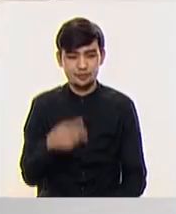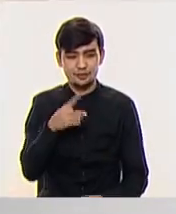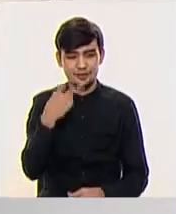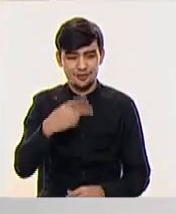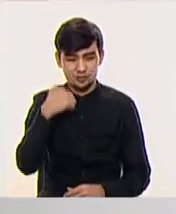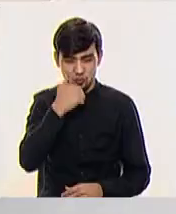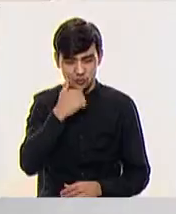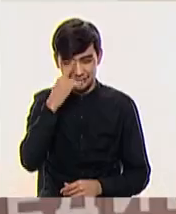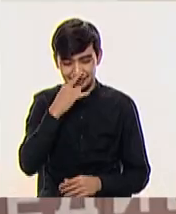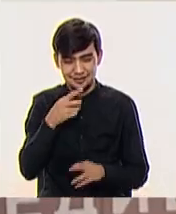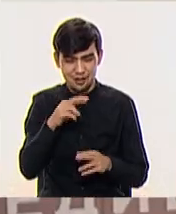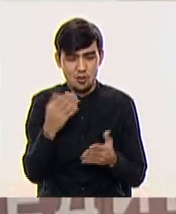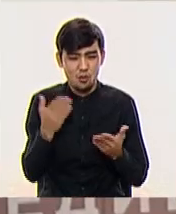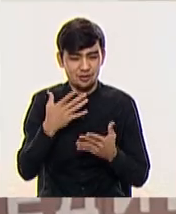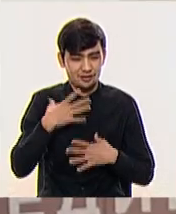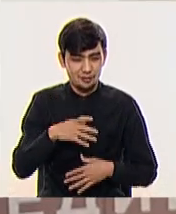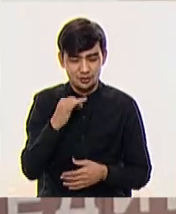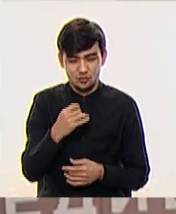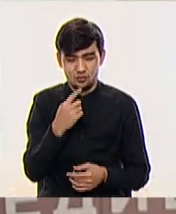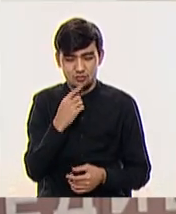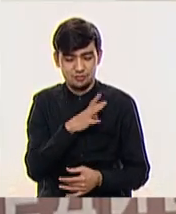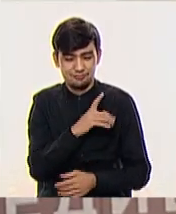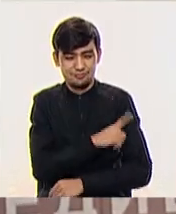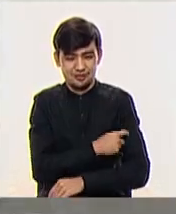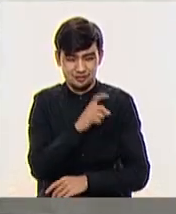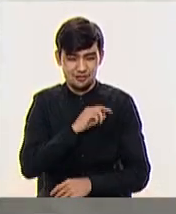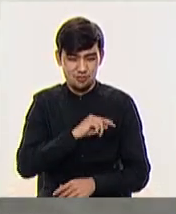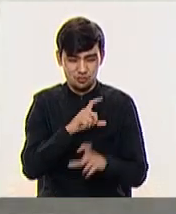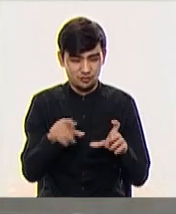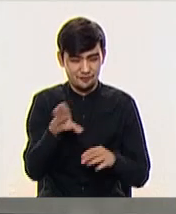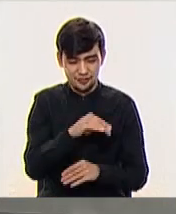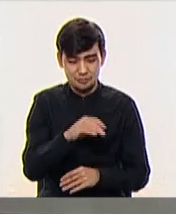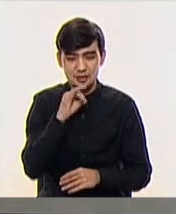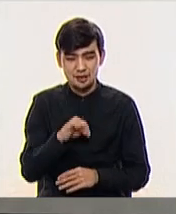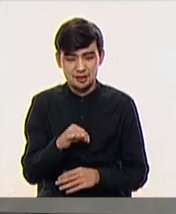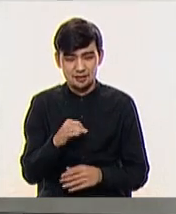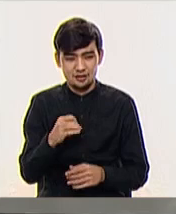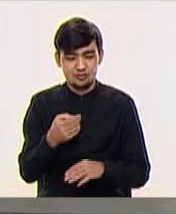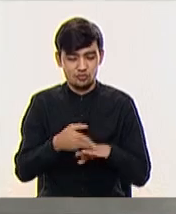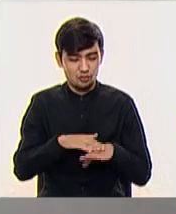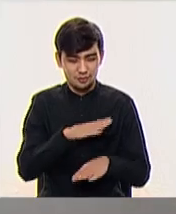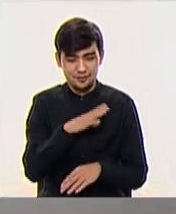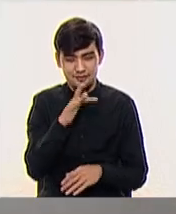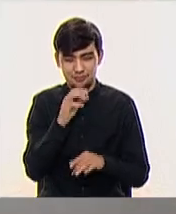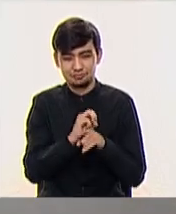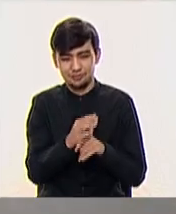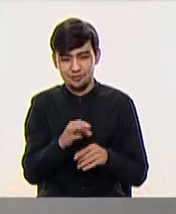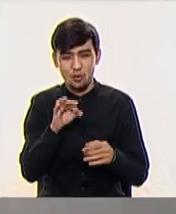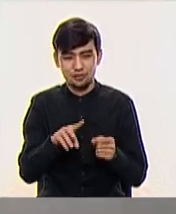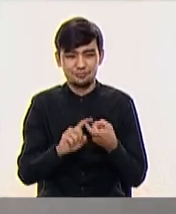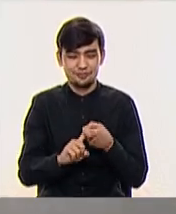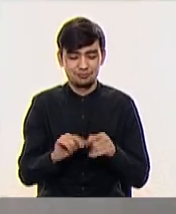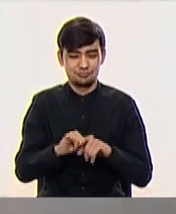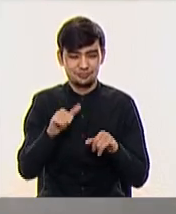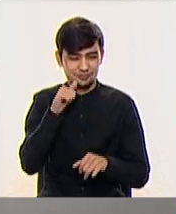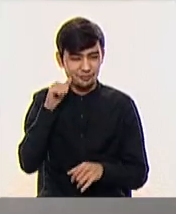2020 жыл қазақстандықтарға оңай соқпады. Қиындық әсіресе медицина саласында жүрген ақалаттыларға салмақ салды. Дәрігерлерді коронавирустың таралу мүмкіндігіне